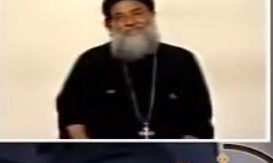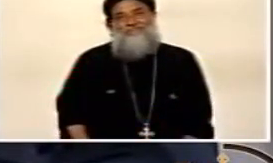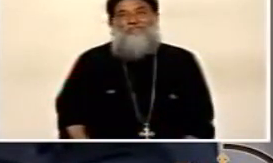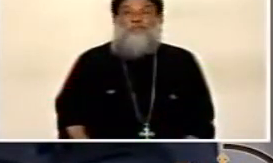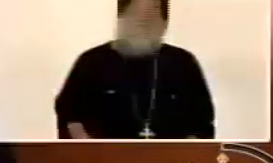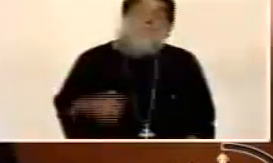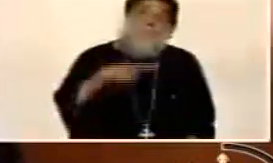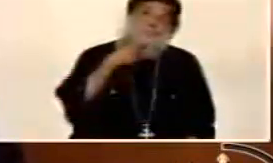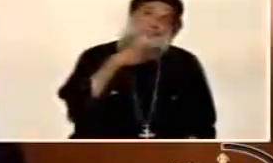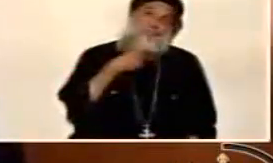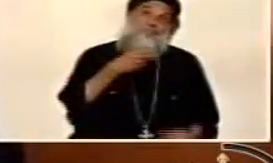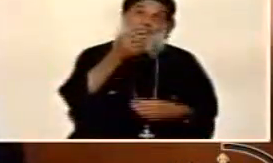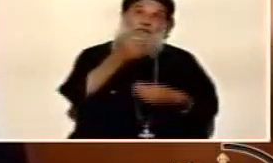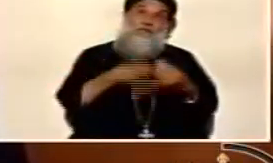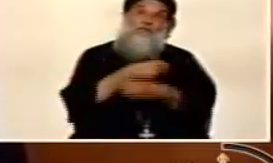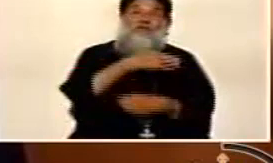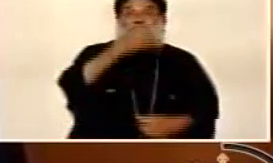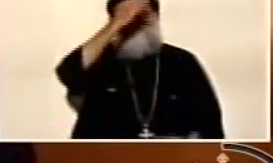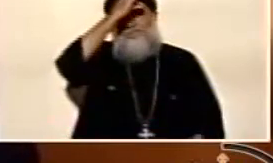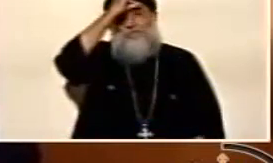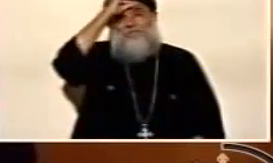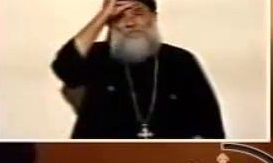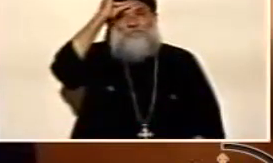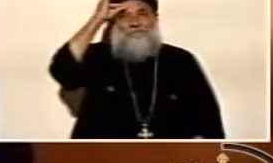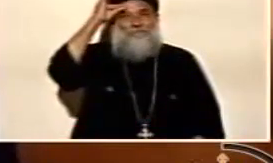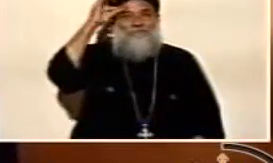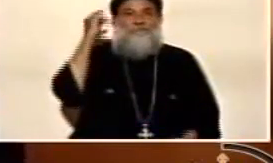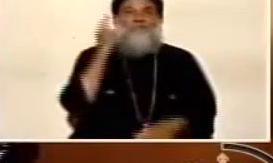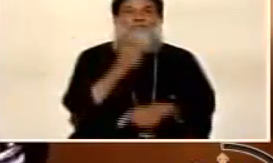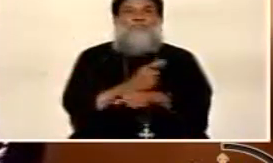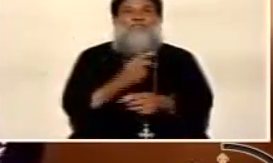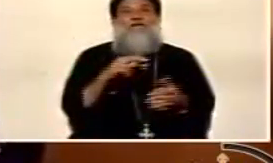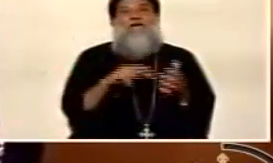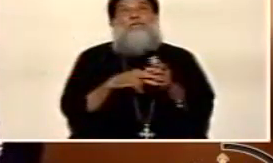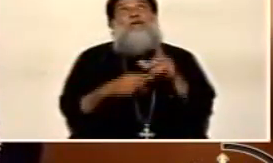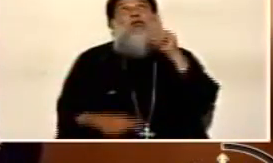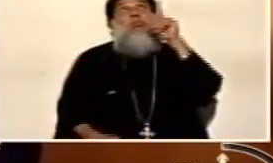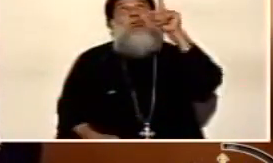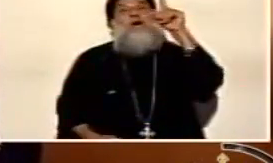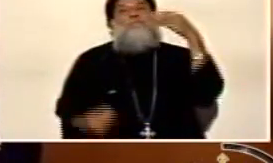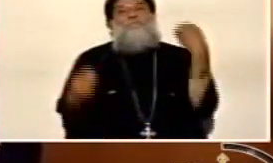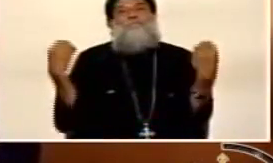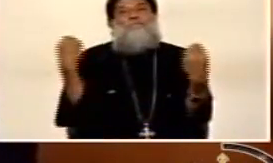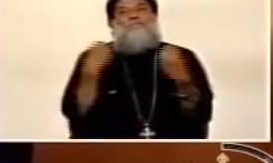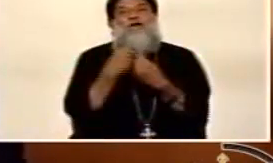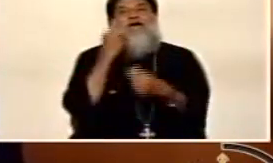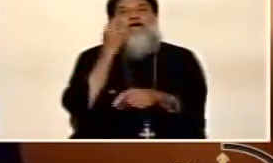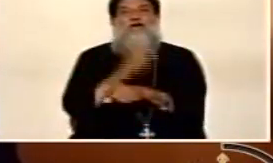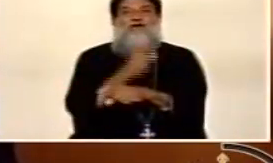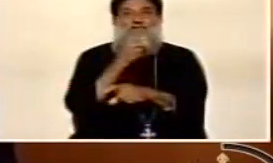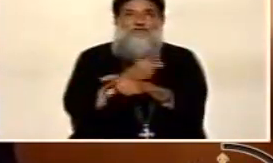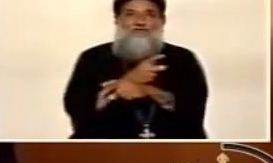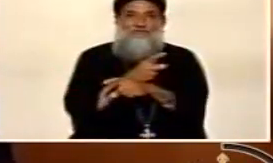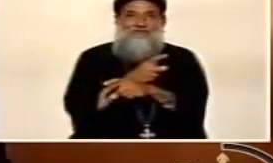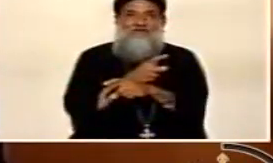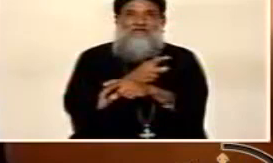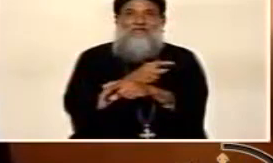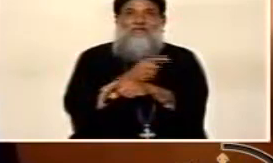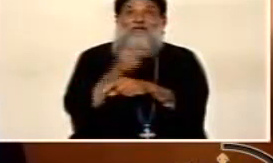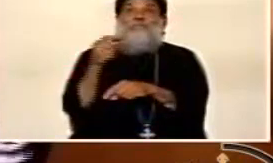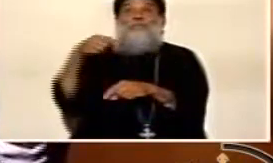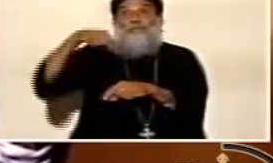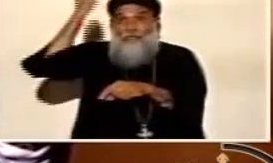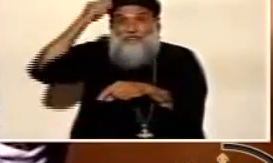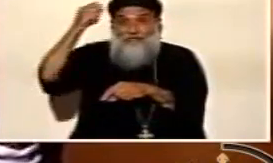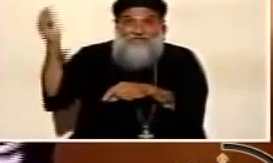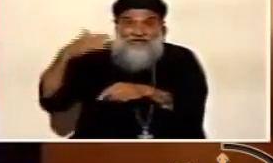هنا بقى بيقدم المثل، يعني الرسل وعمل الله معاهم. يقول لما كان ظل